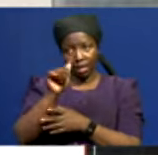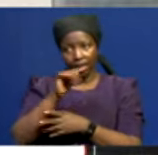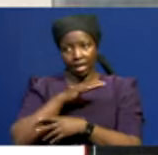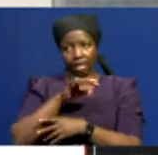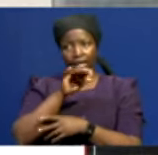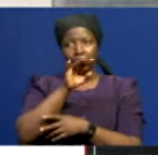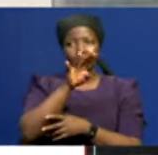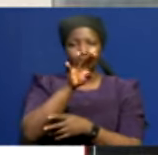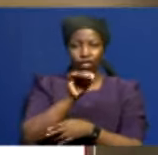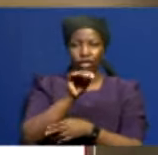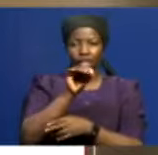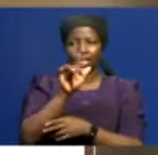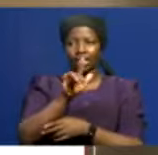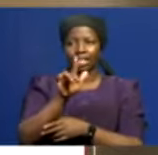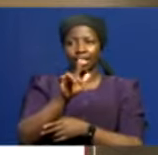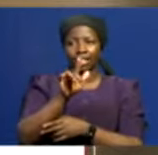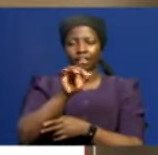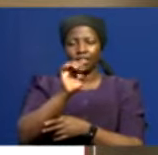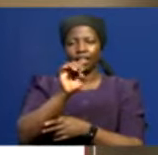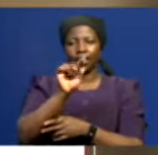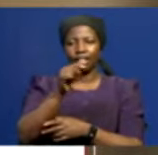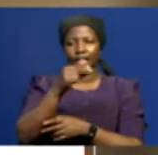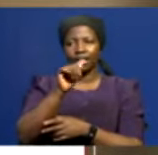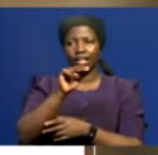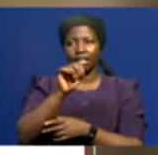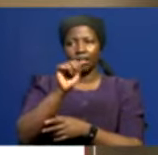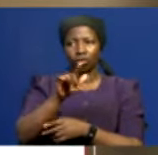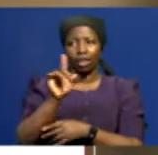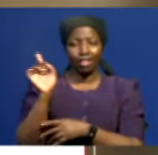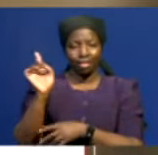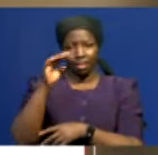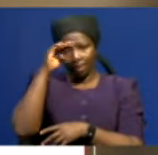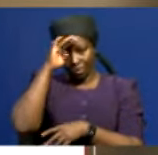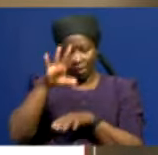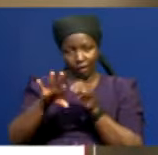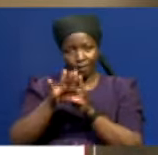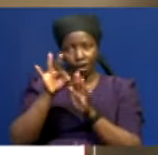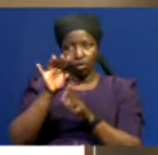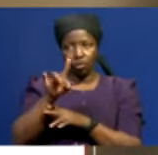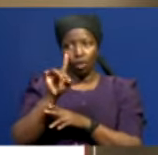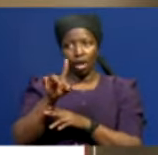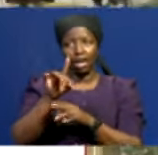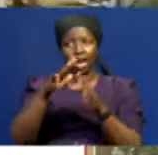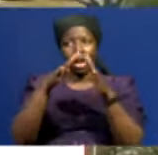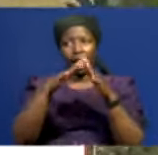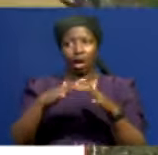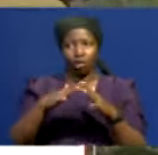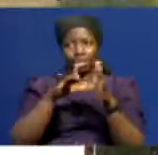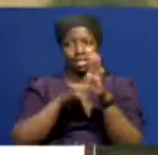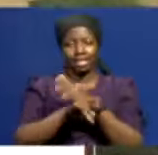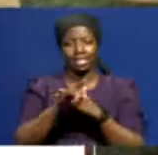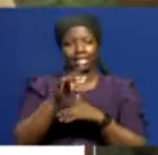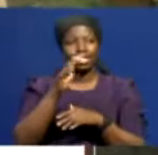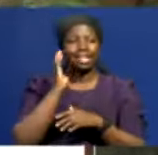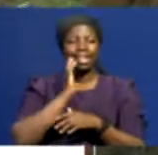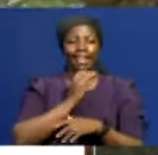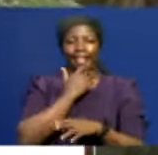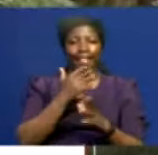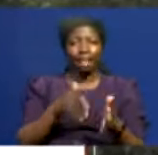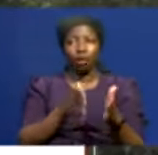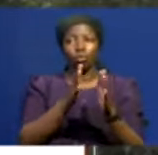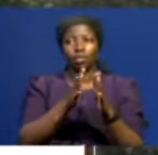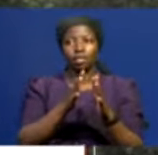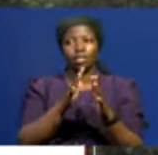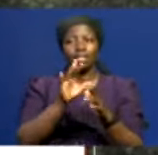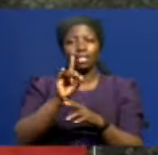za kemikali ya ethanol. Pombe hiyo ilipatikana katika nyumba moja katika sehemu ya Kenyatta Road. Maafisa hao sasa wanachunguza